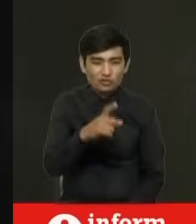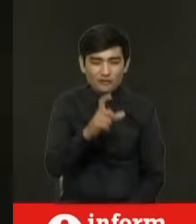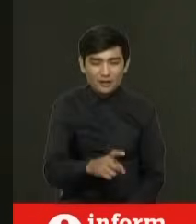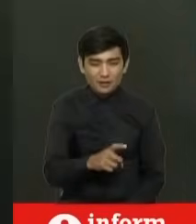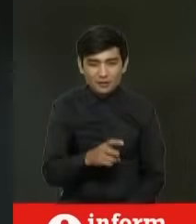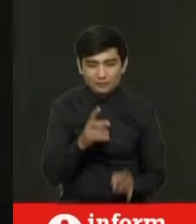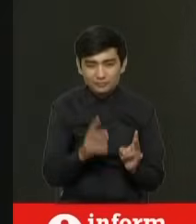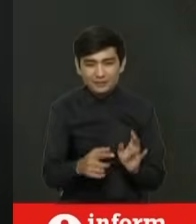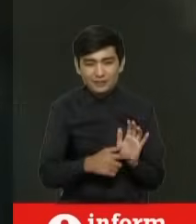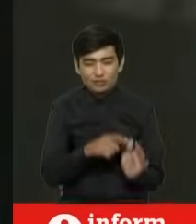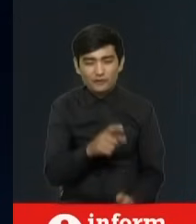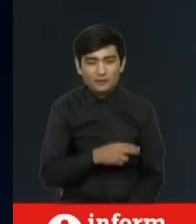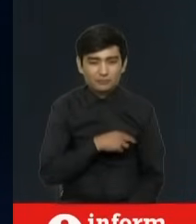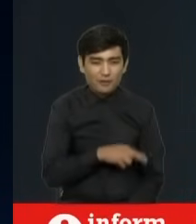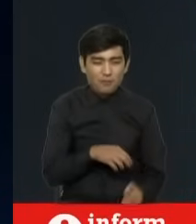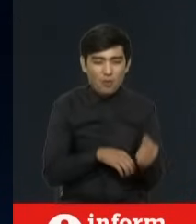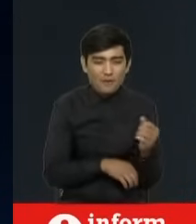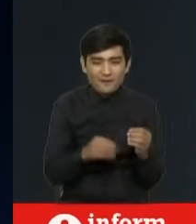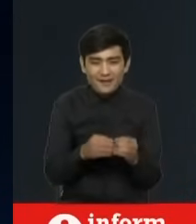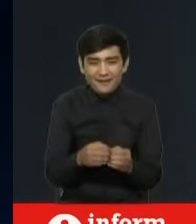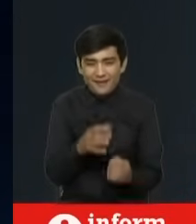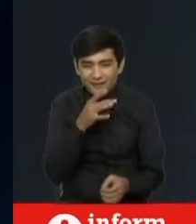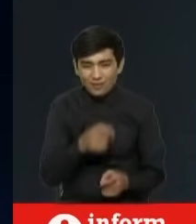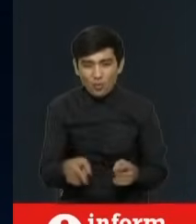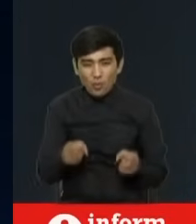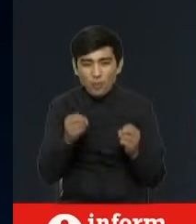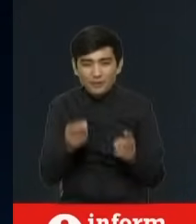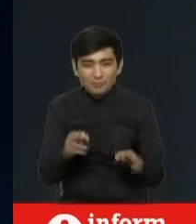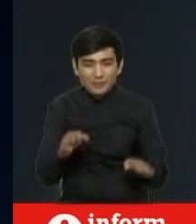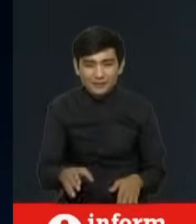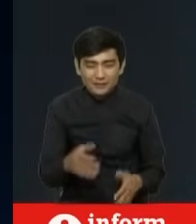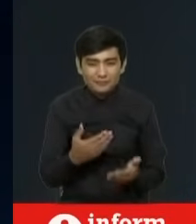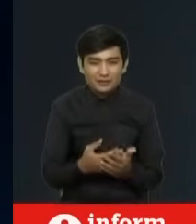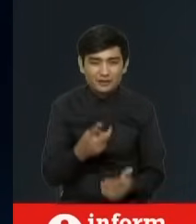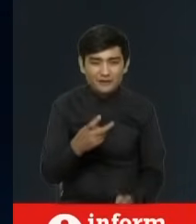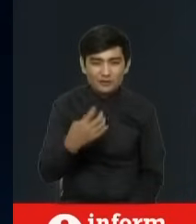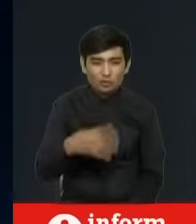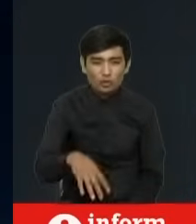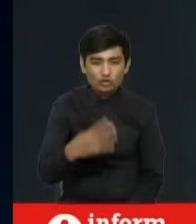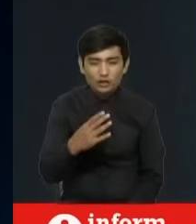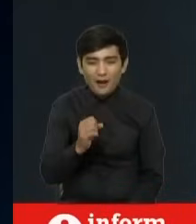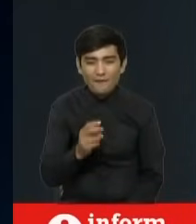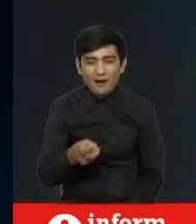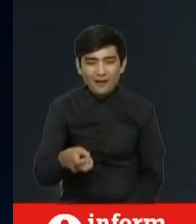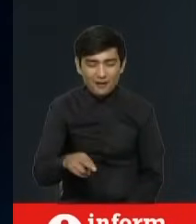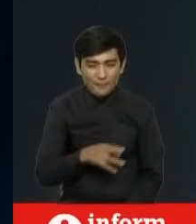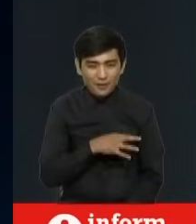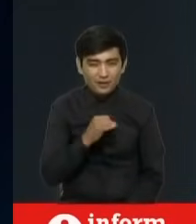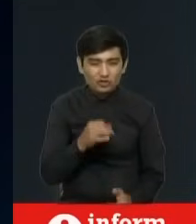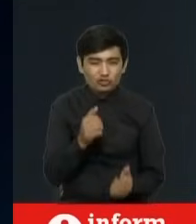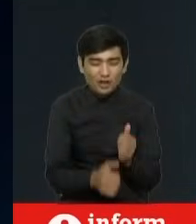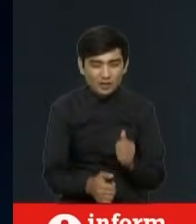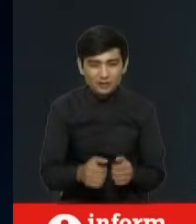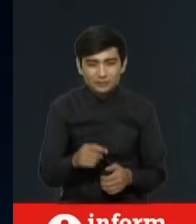семеро погибли. За последние 10 лет на опасных производствах было зарегистрировано 244 аварии. Чаще всего на